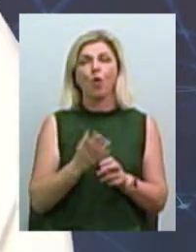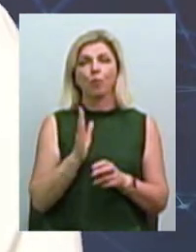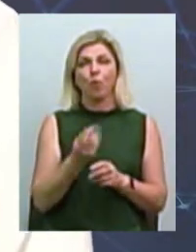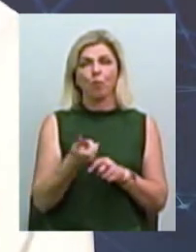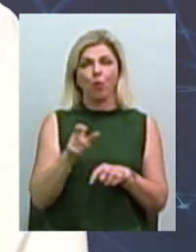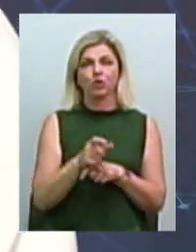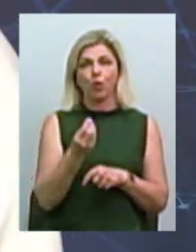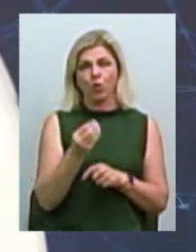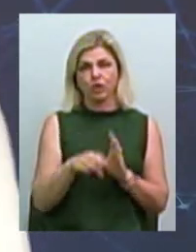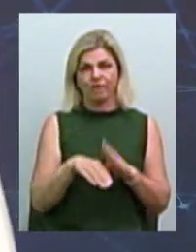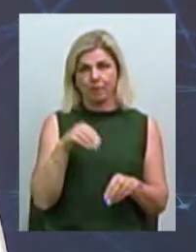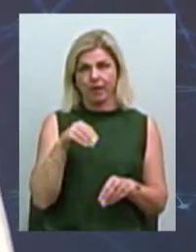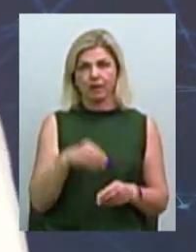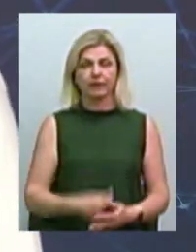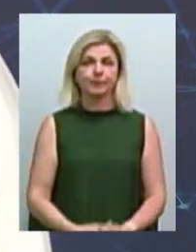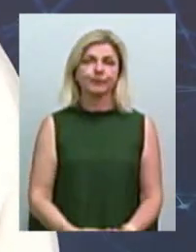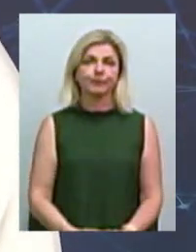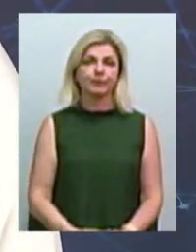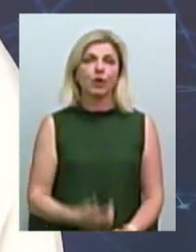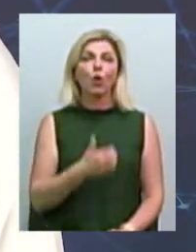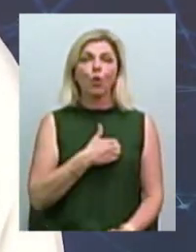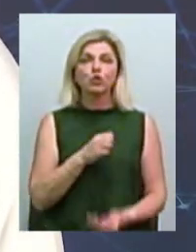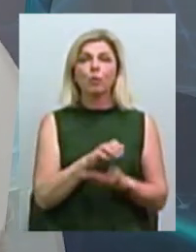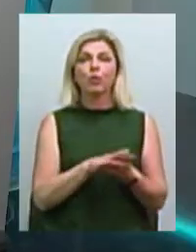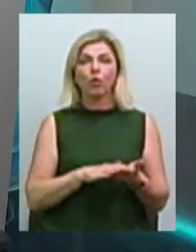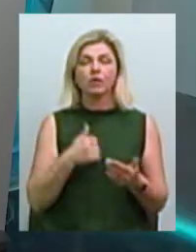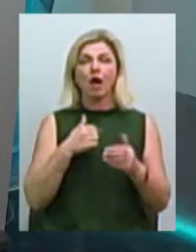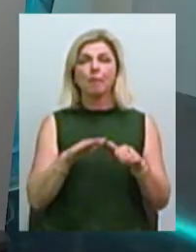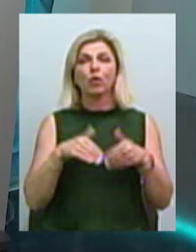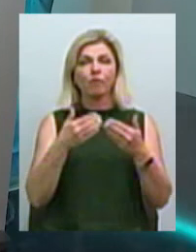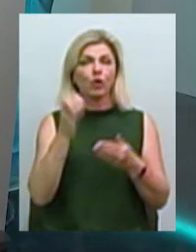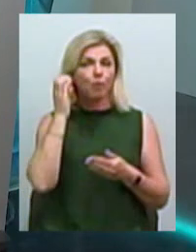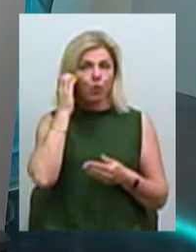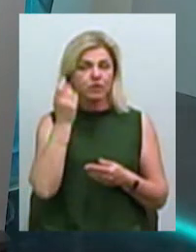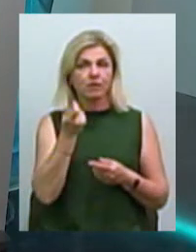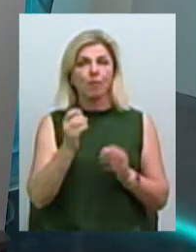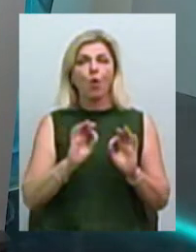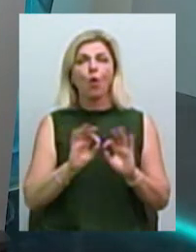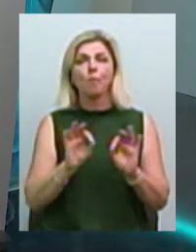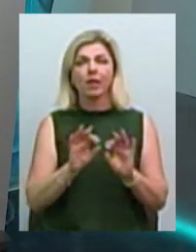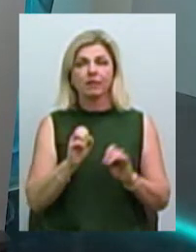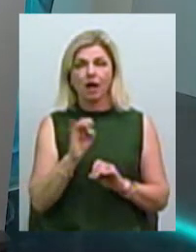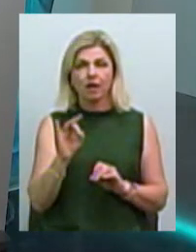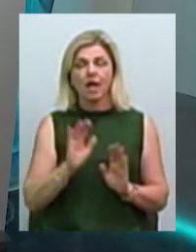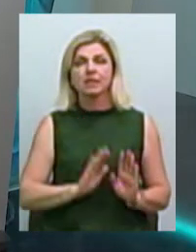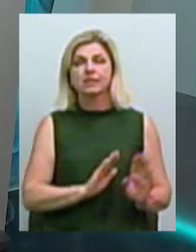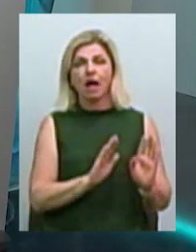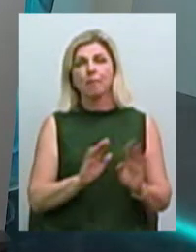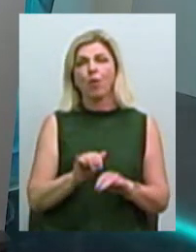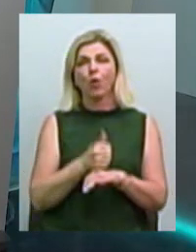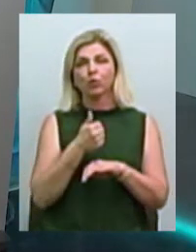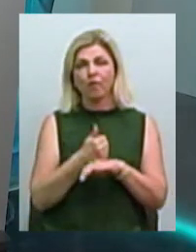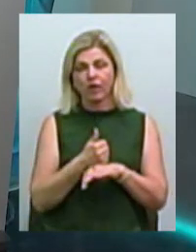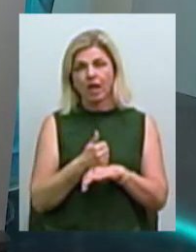вибирати. Зараз, перш ніж продовжити, я пропоную послухати невеличкий коментар заступника голови облдержадміністрації